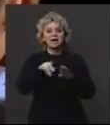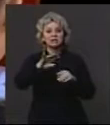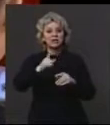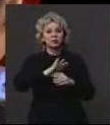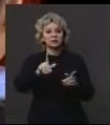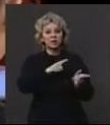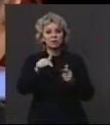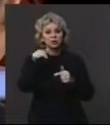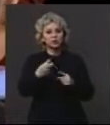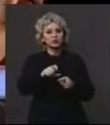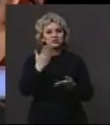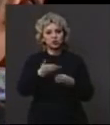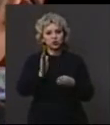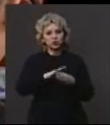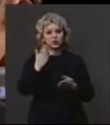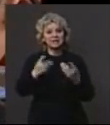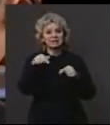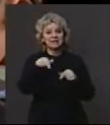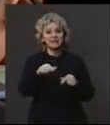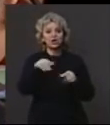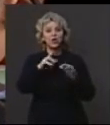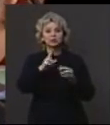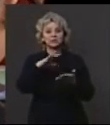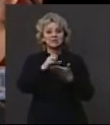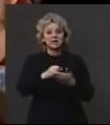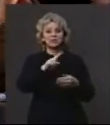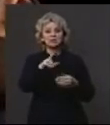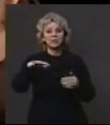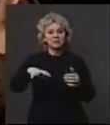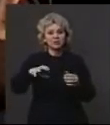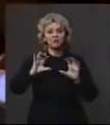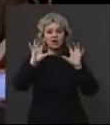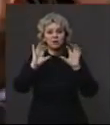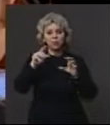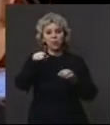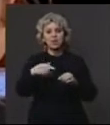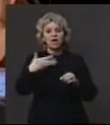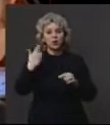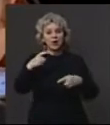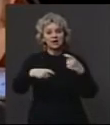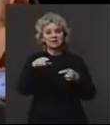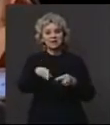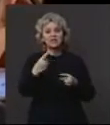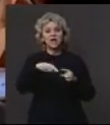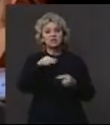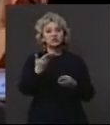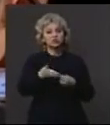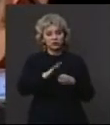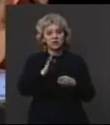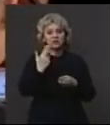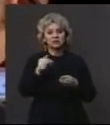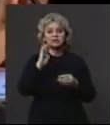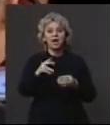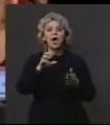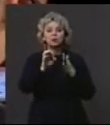не подготовлен, конечно, очень будет тяжело, если это дети, которые занимаются такими видами, как баскетбол, волейбол, там легкая атлетика. Здесь, да, здесь тяжеловато будет.